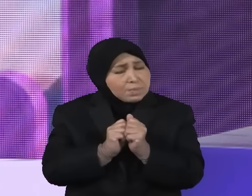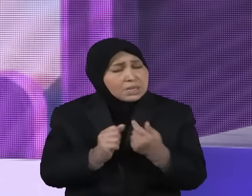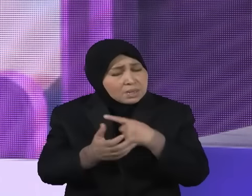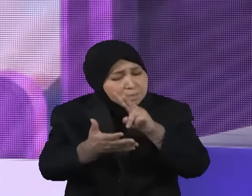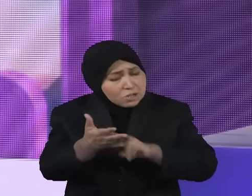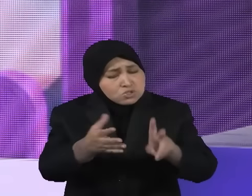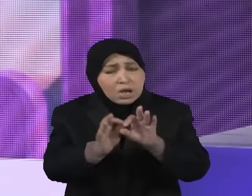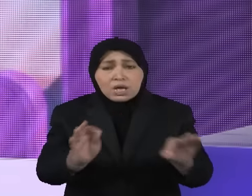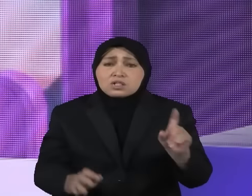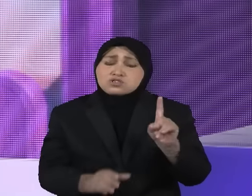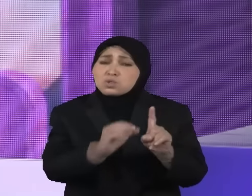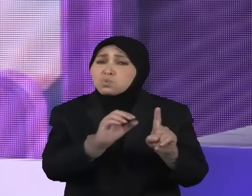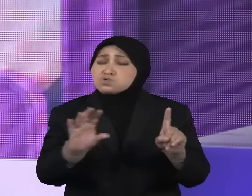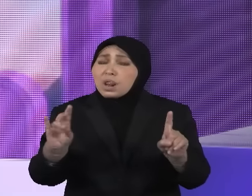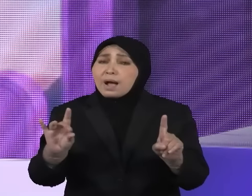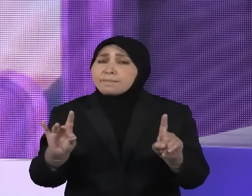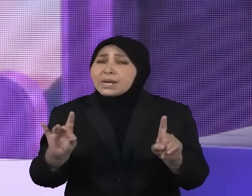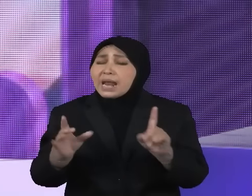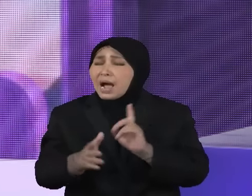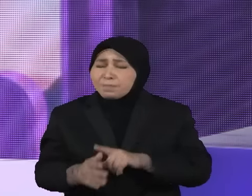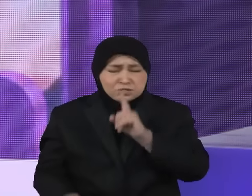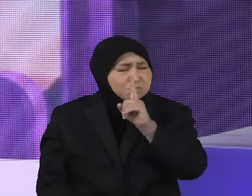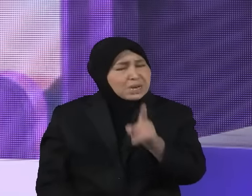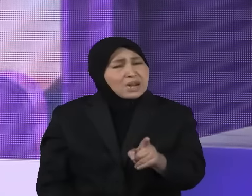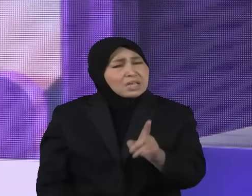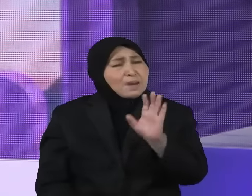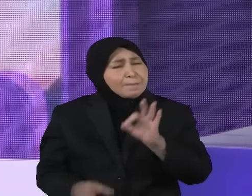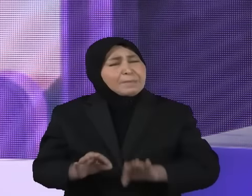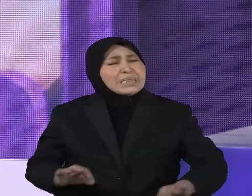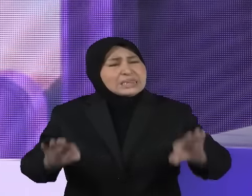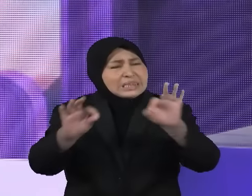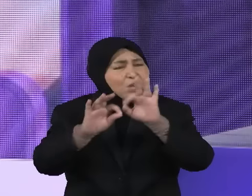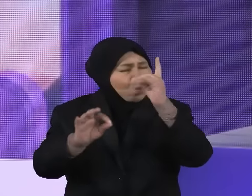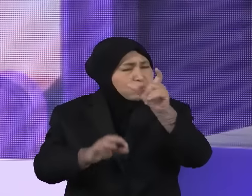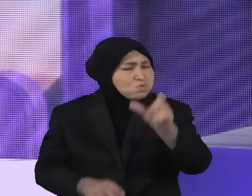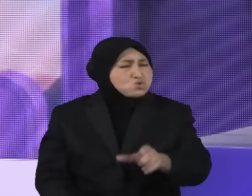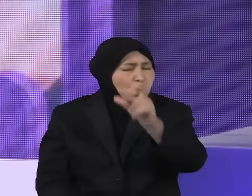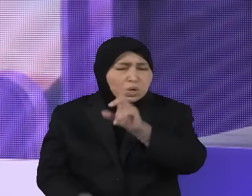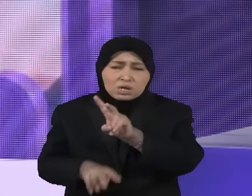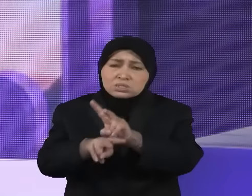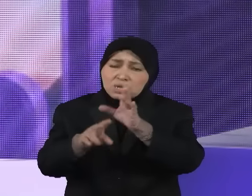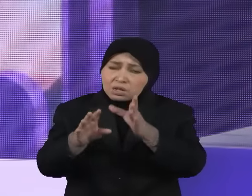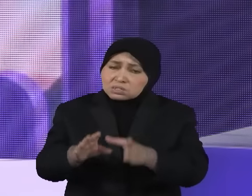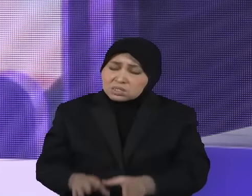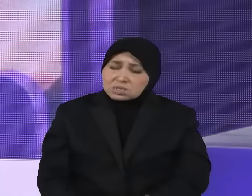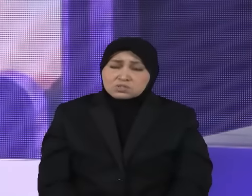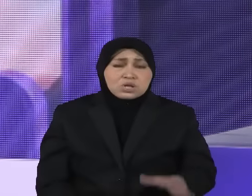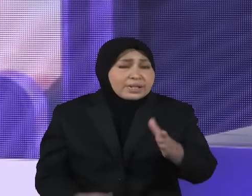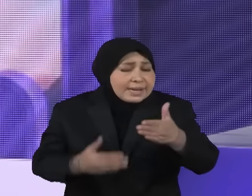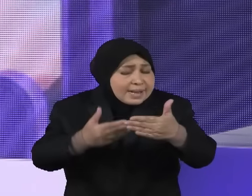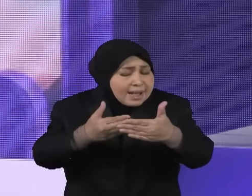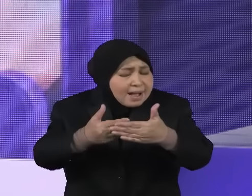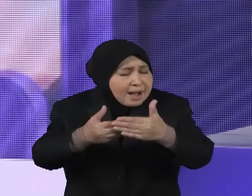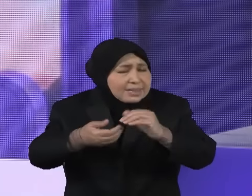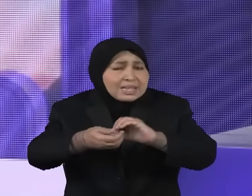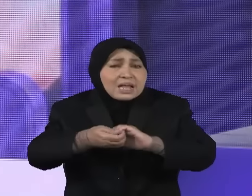ayat yang ke-108. Apakah hakikat sebenar yang penting bagi seorang saksi al-awlayan yang dekat dengan